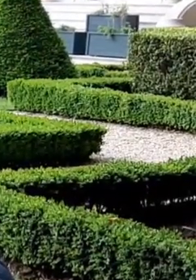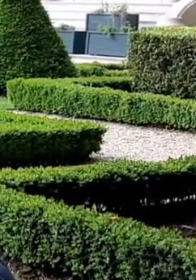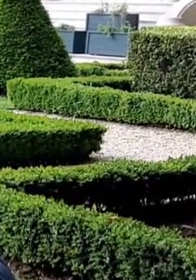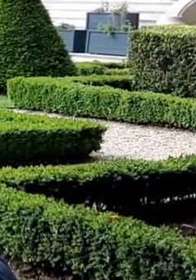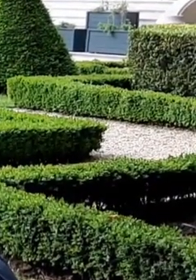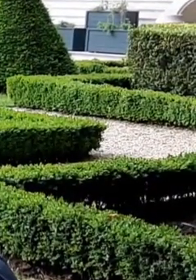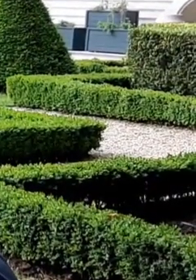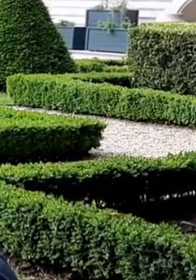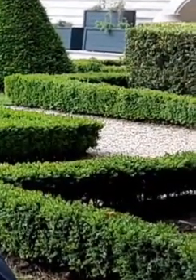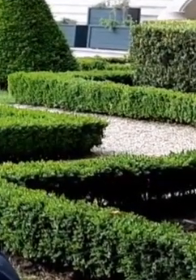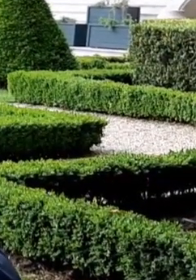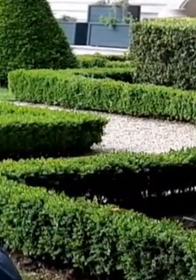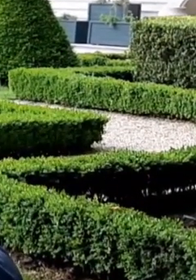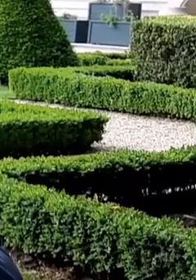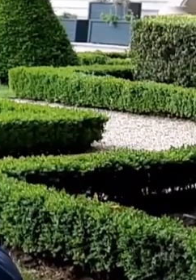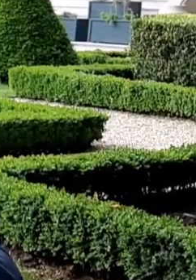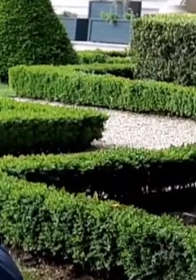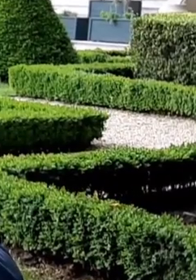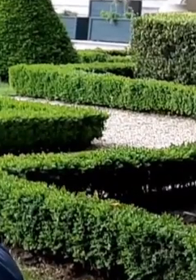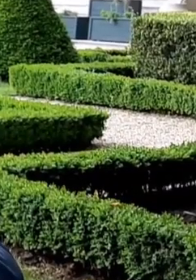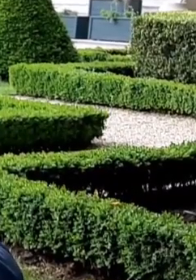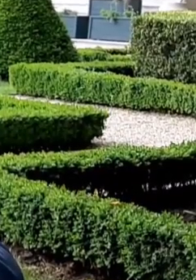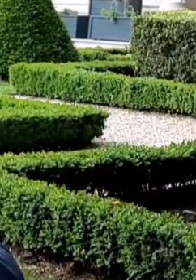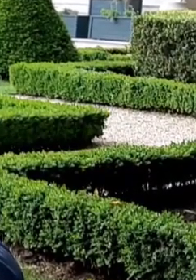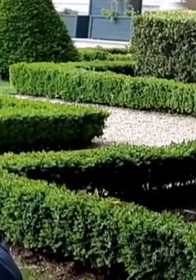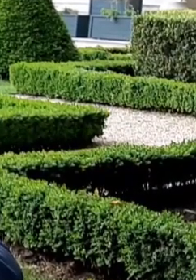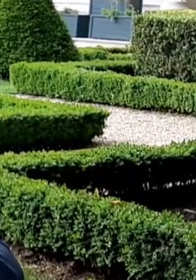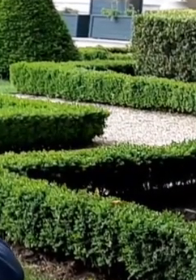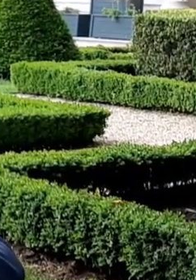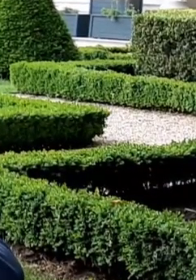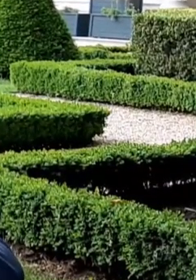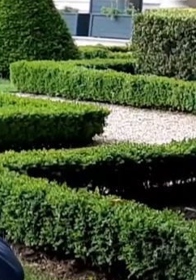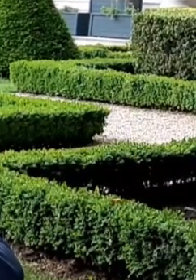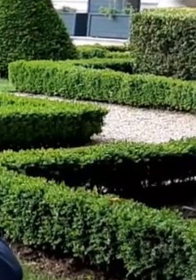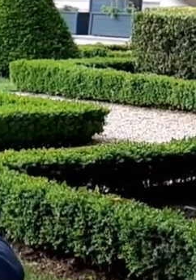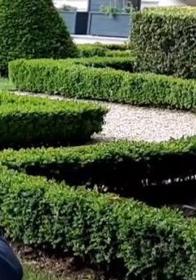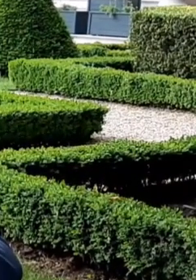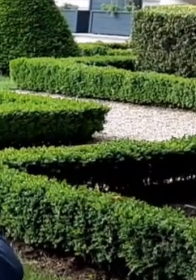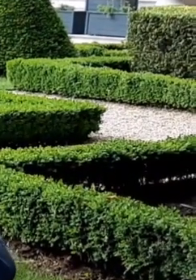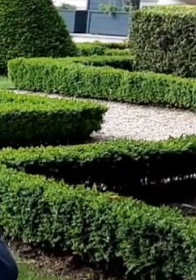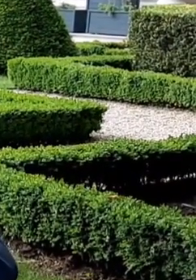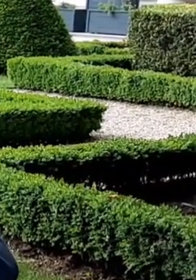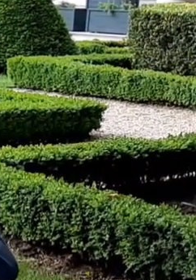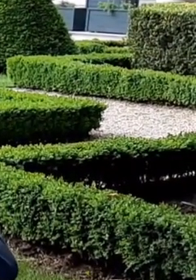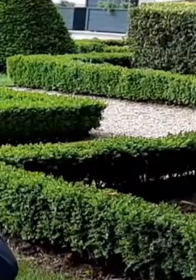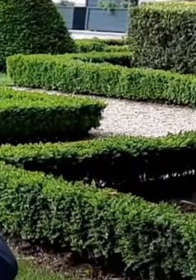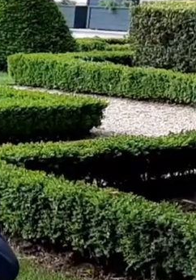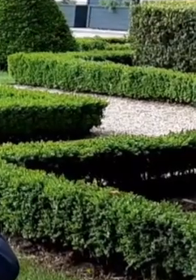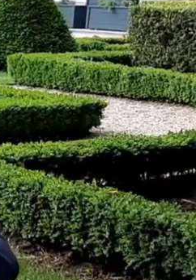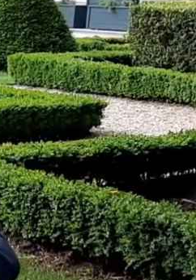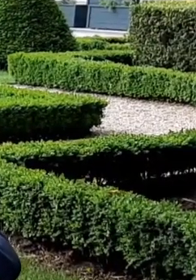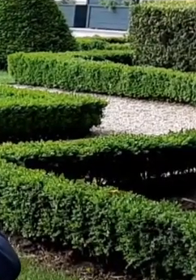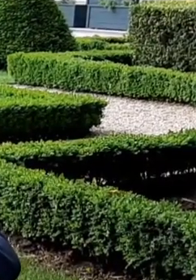le syndicat indépendant des commissaires de police, voilà, qui ne portent pas une vision très républicaine de l'institution, c'est le moins qu'on puisse